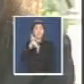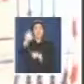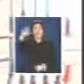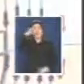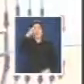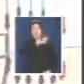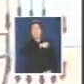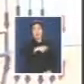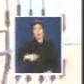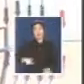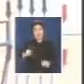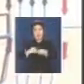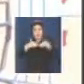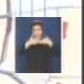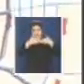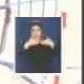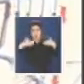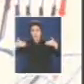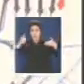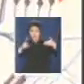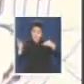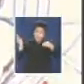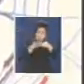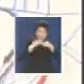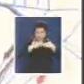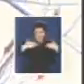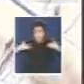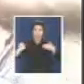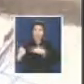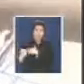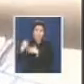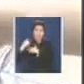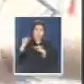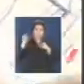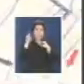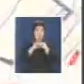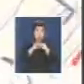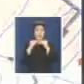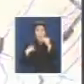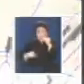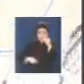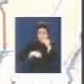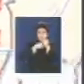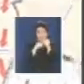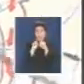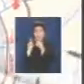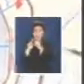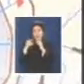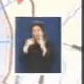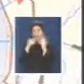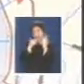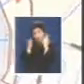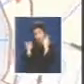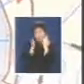คะอันนี้ก็ต้องทำนะคะ ค ือต้องทำเสริมแนวคันพระราชดำริให้แข็งแรง ร แล้วก็เสริมคันต่างๆทั้งตะวันออกตะวันต